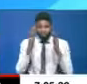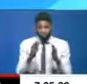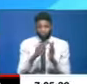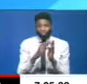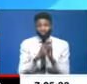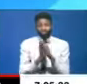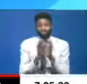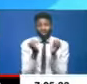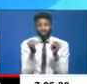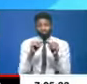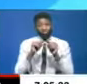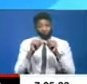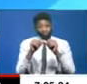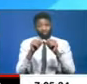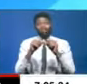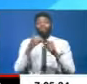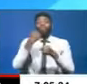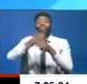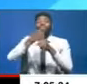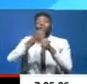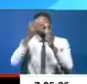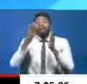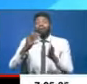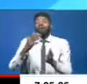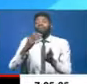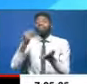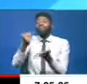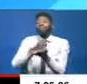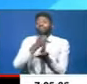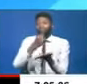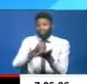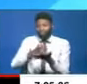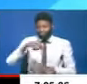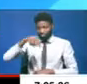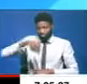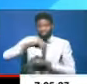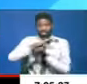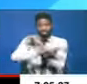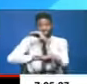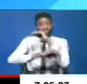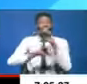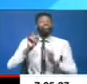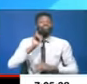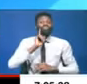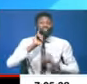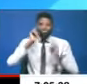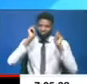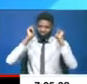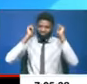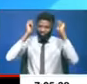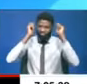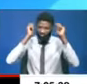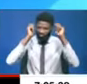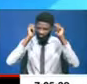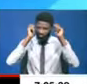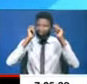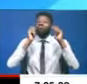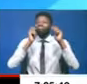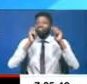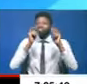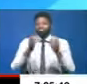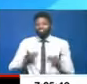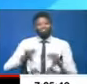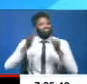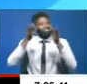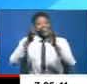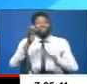Wafanyakazi wa shirika la posta humu nchini wameahirisha mgomo wao uliokuwa uanze kesho. Wito wa kuahirisha mgomo huo